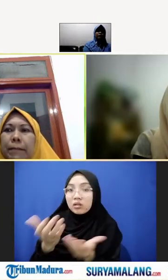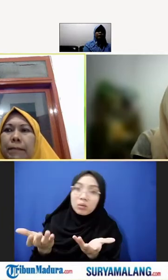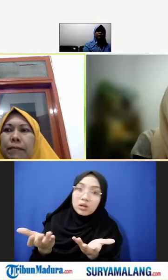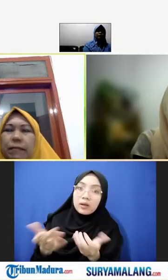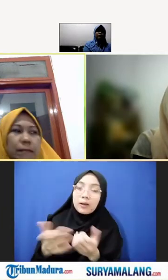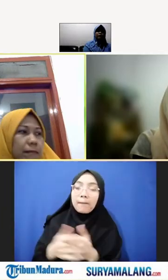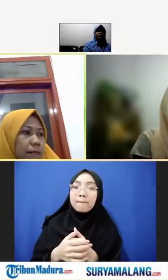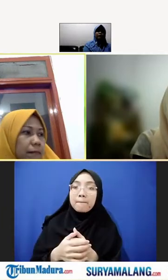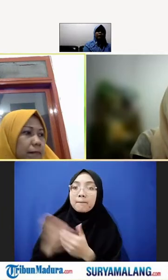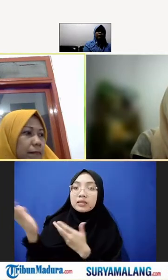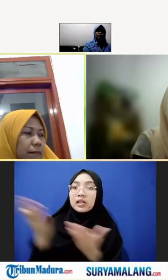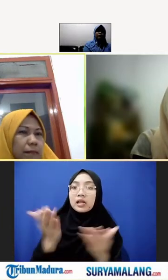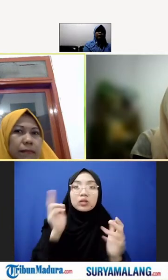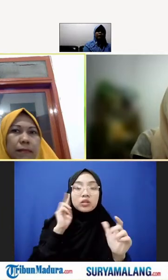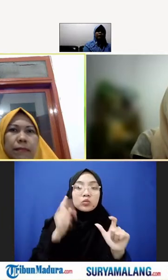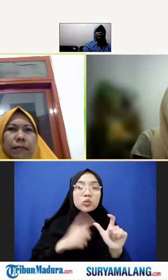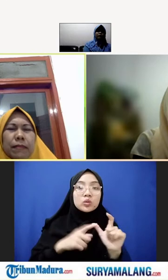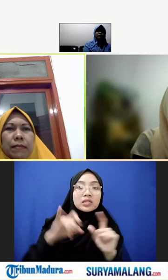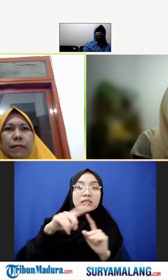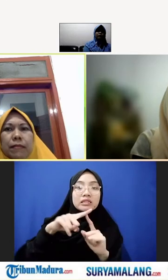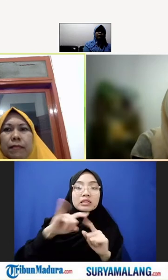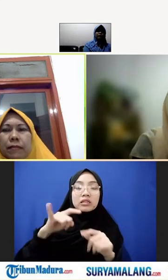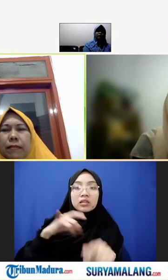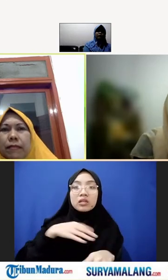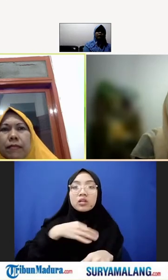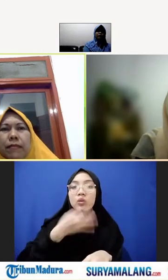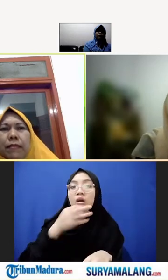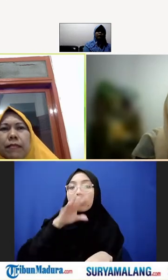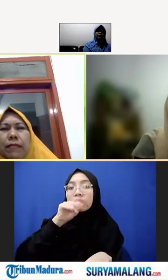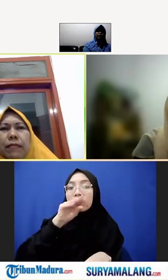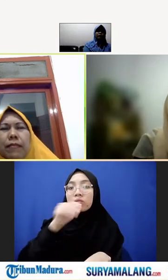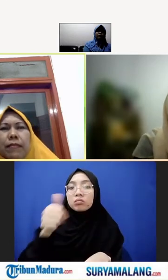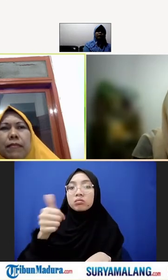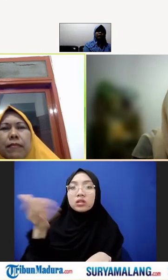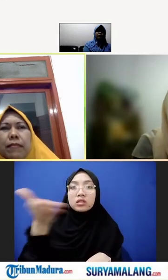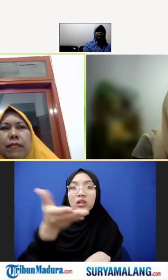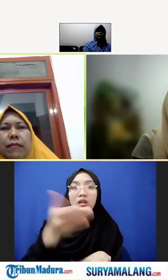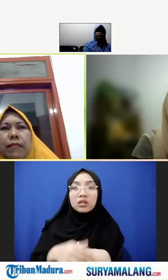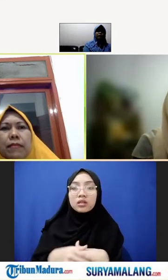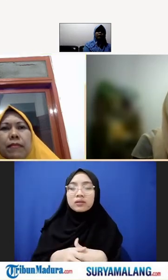Silakan Bu Siti, dibuka mic-nya.